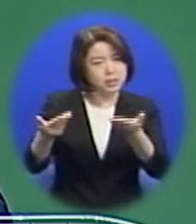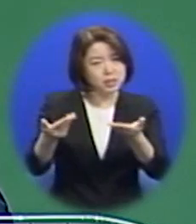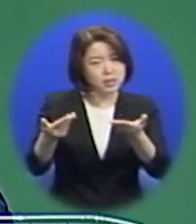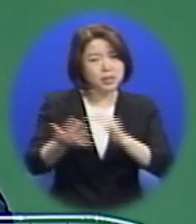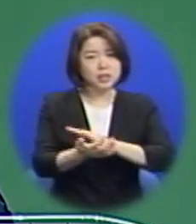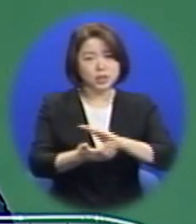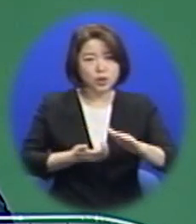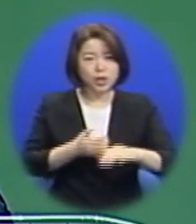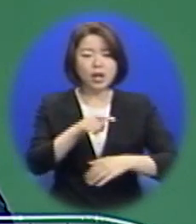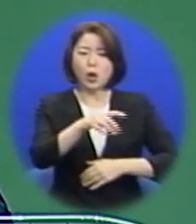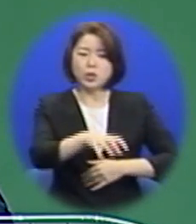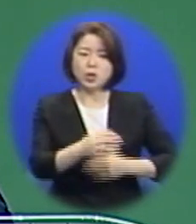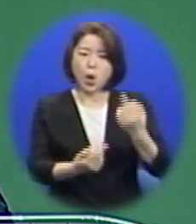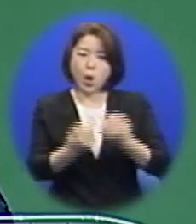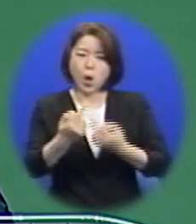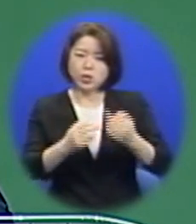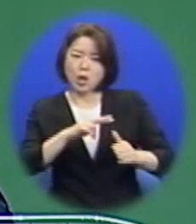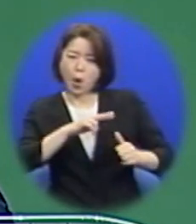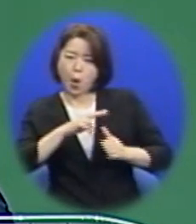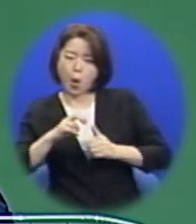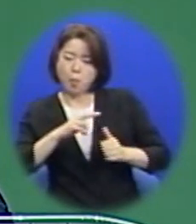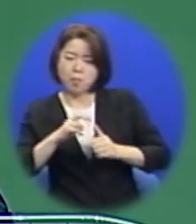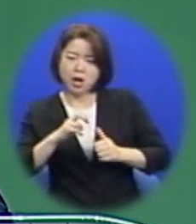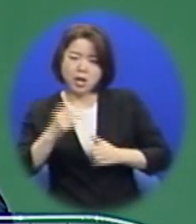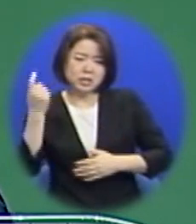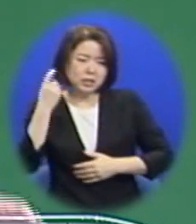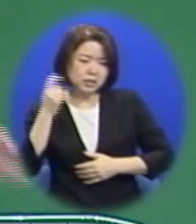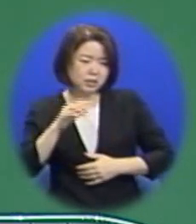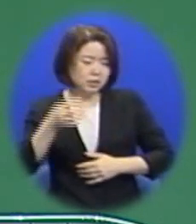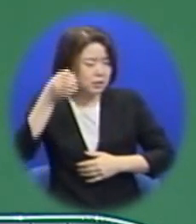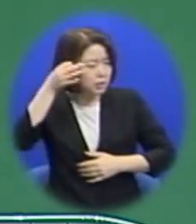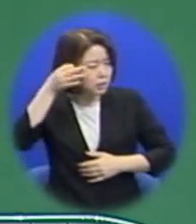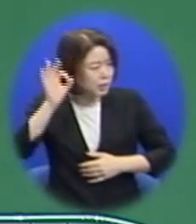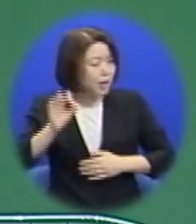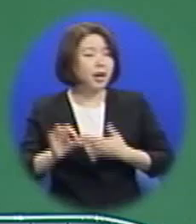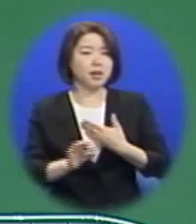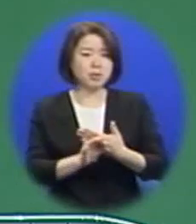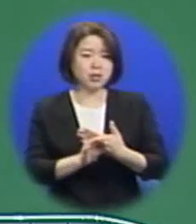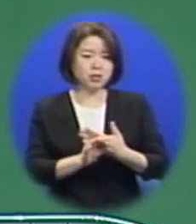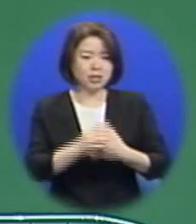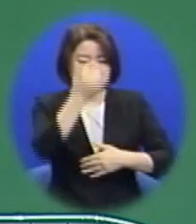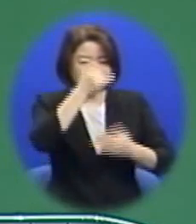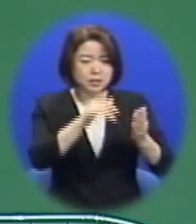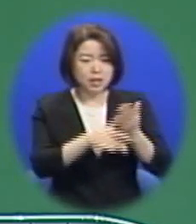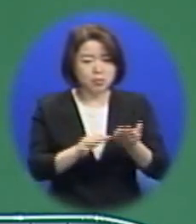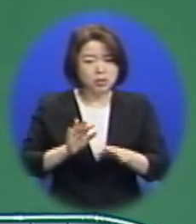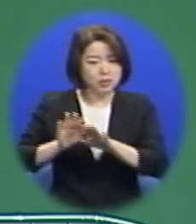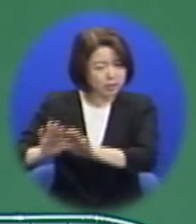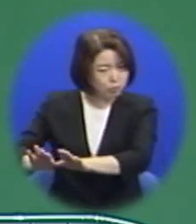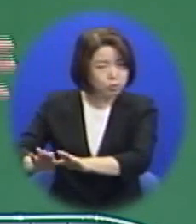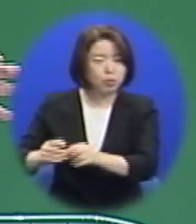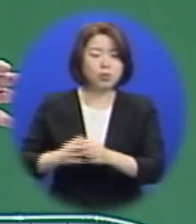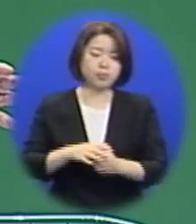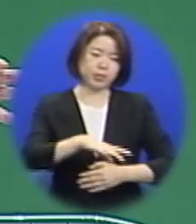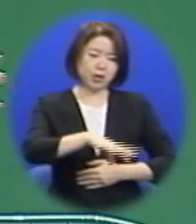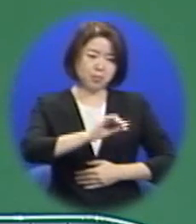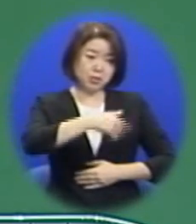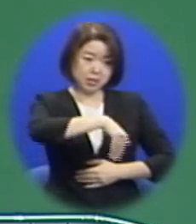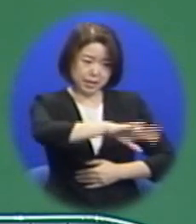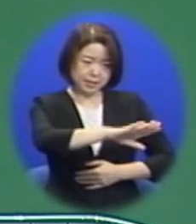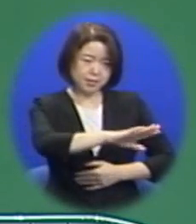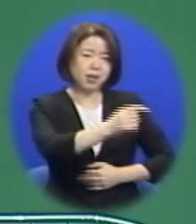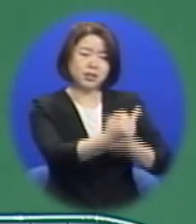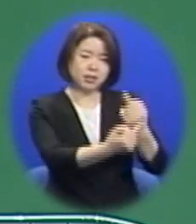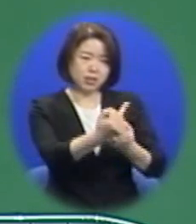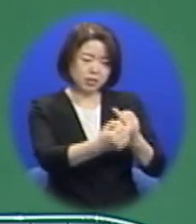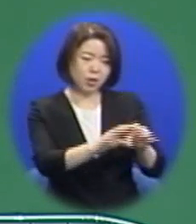형제에게 원망 들을 만한 일이 있는 것이 생각나거든 예물을 제단 앞에 두고 먼저 가서 형제와 화목하고 그